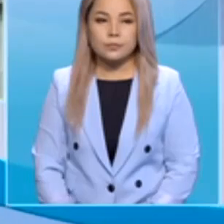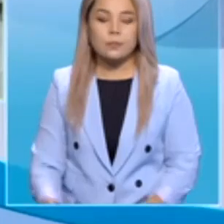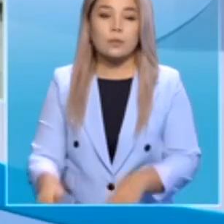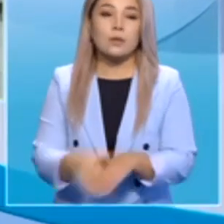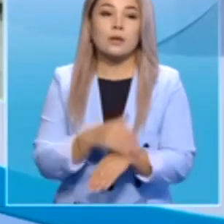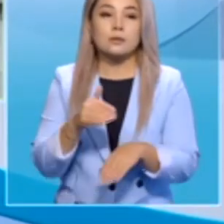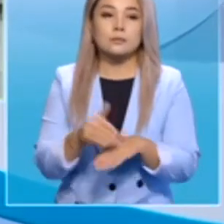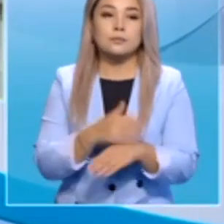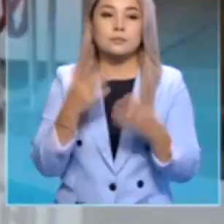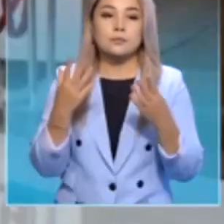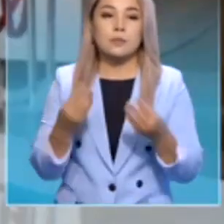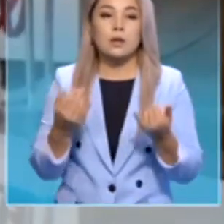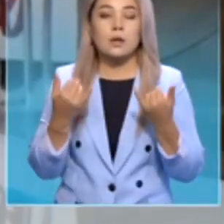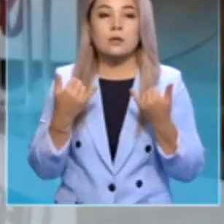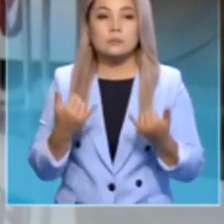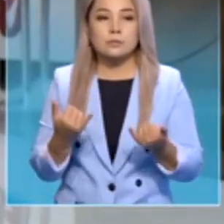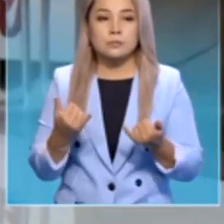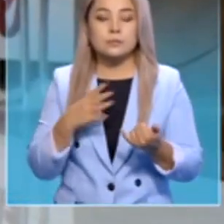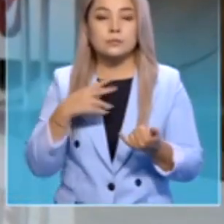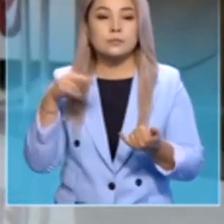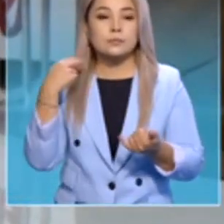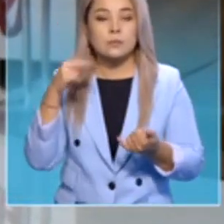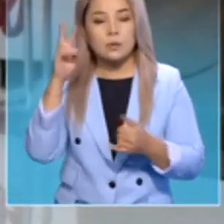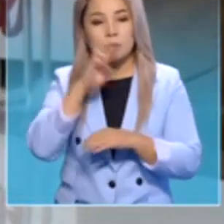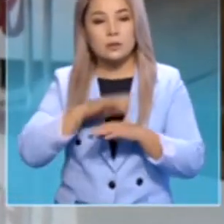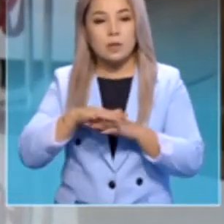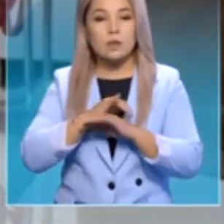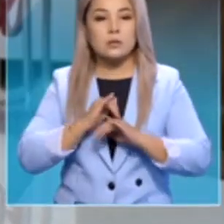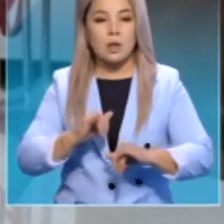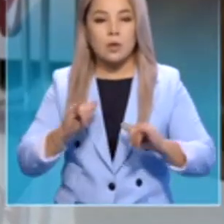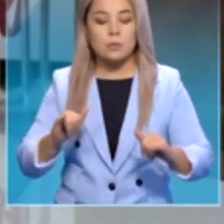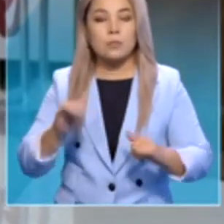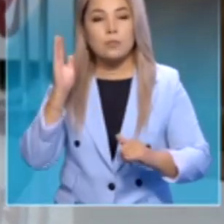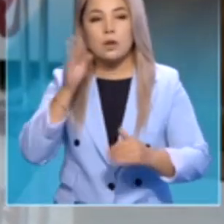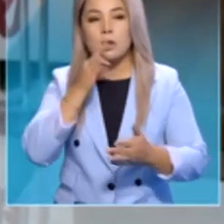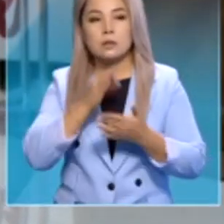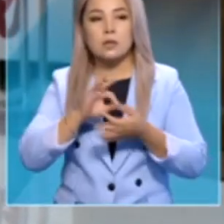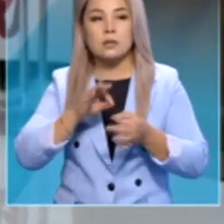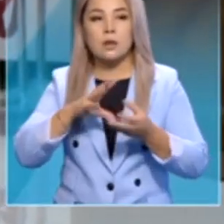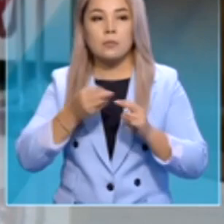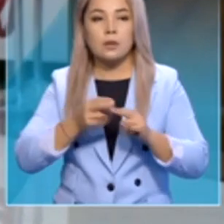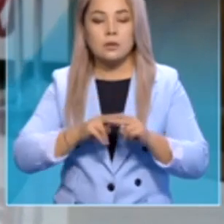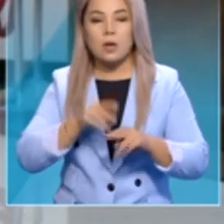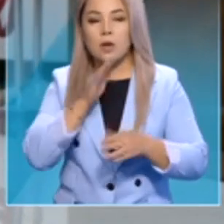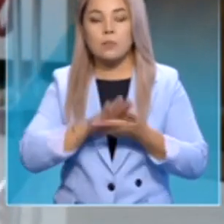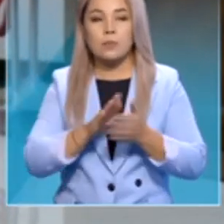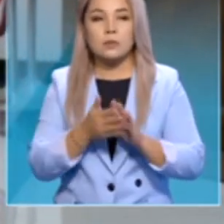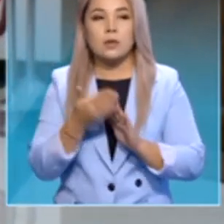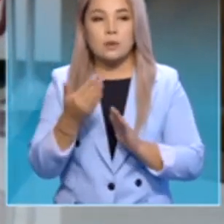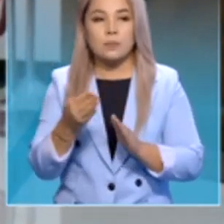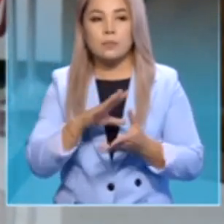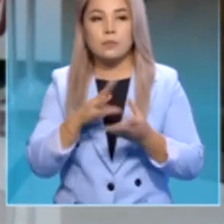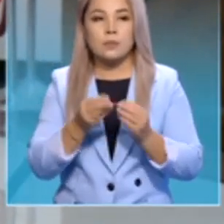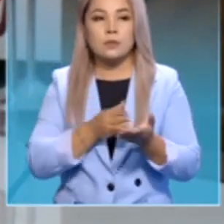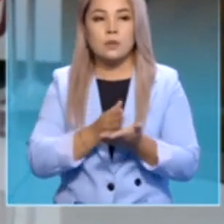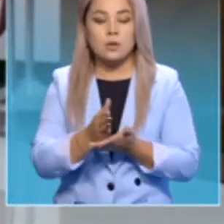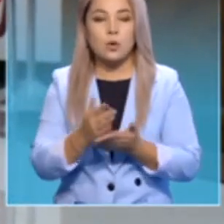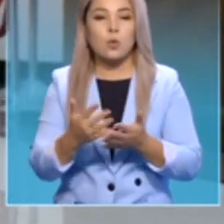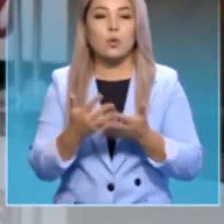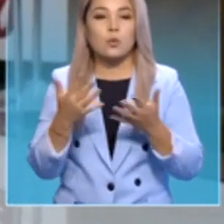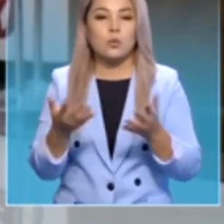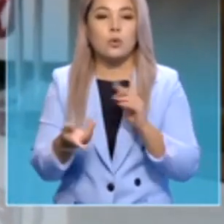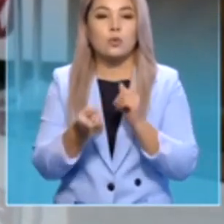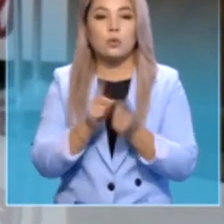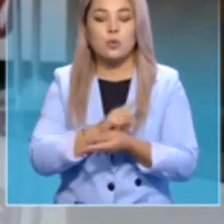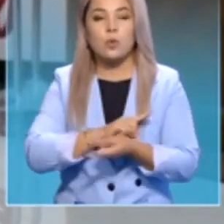Қайырлы күн. Иә, жаңа ғана президент осы жерде ел дамуына қатысты алдағы бағдарды айқындап берді. Көп замай барлық салада үлкен өзгерістер болады.